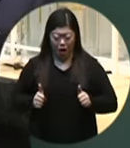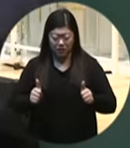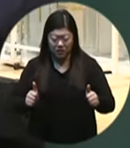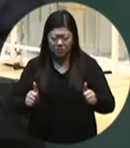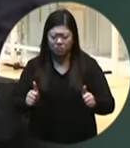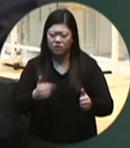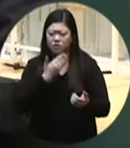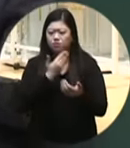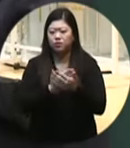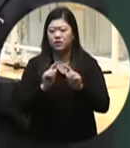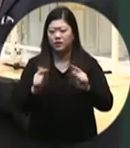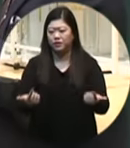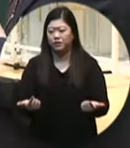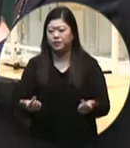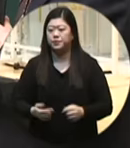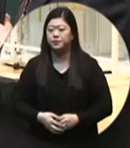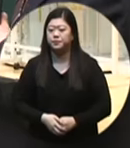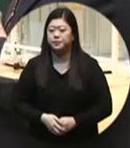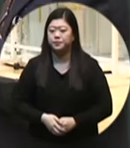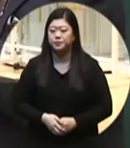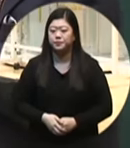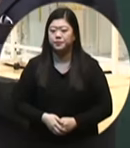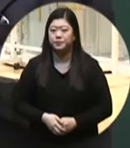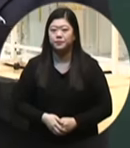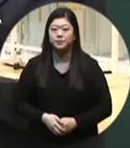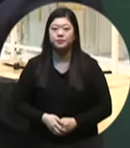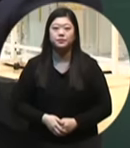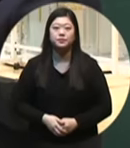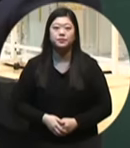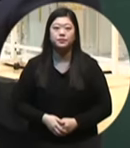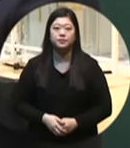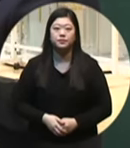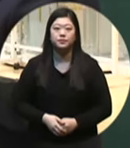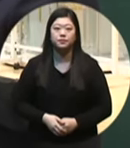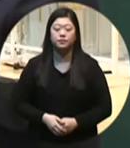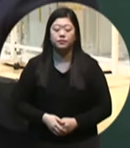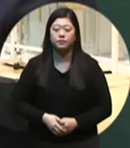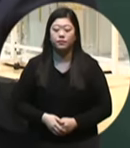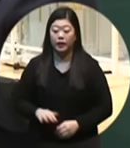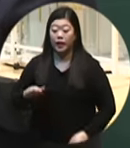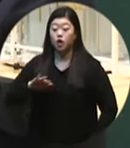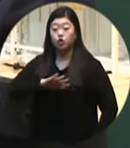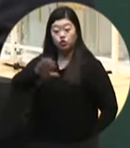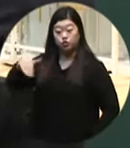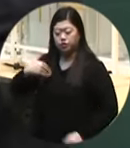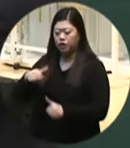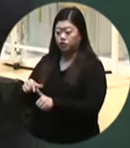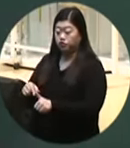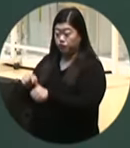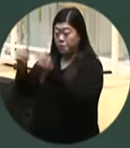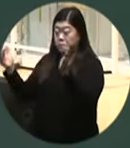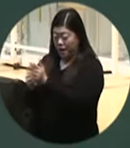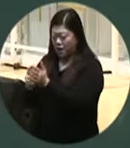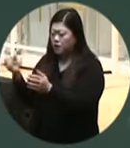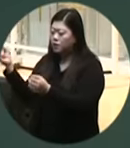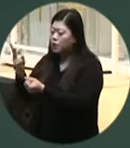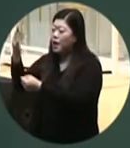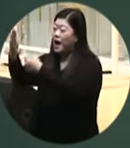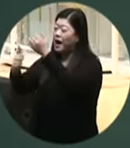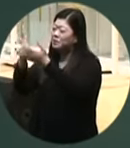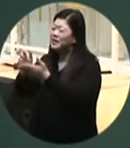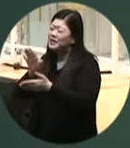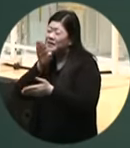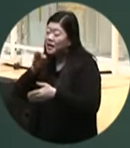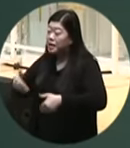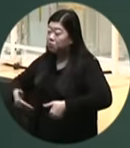diligent in my own ways because it's not important how diligent you are. 우리는 구원받은 자요 하나님이 정말로 필요로 하시는